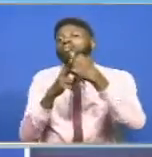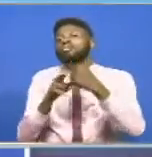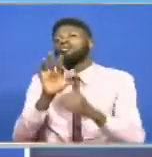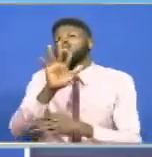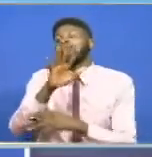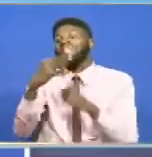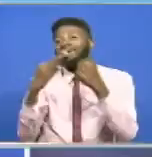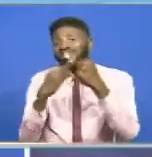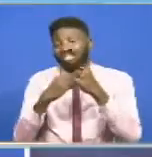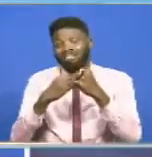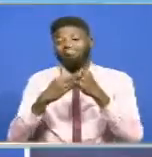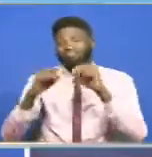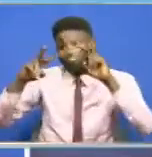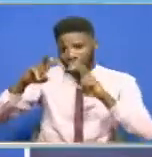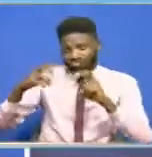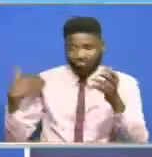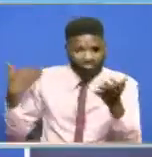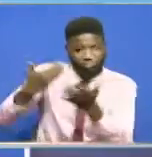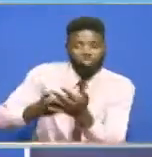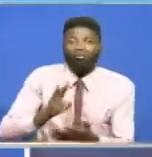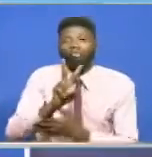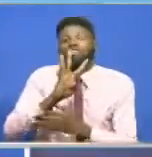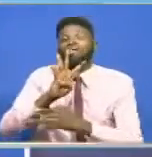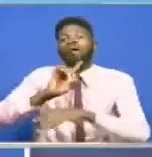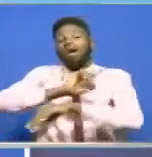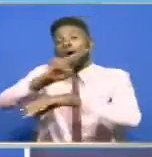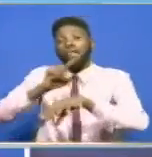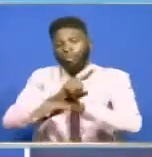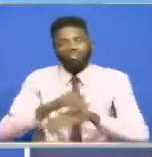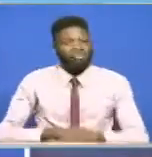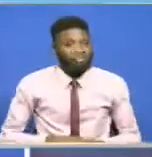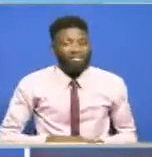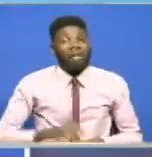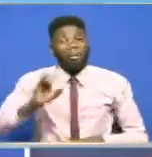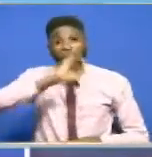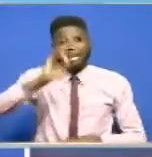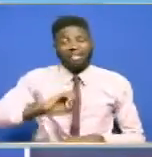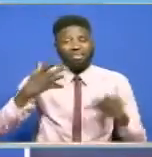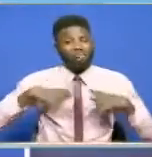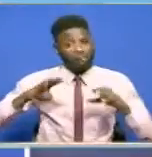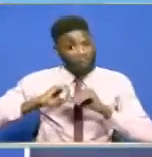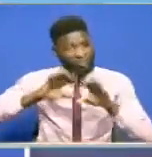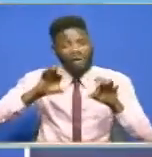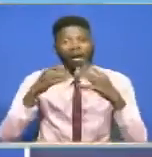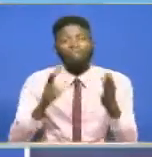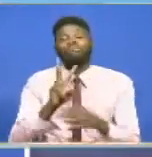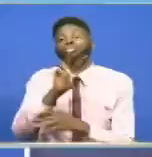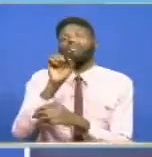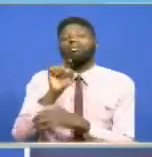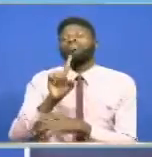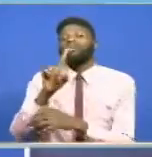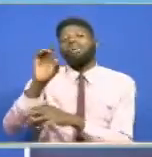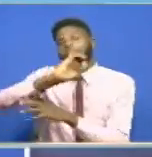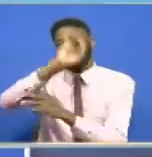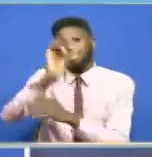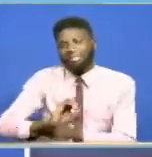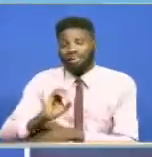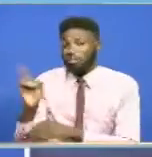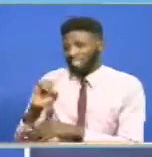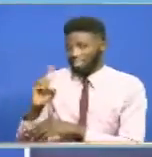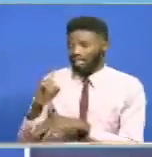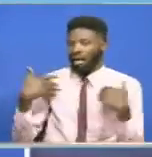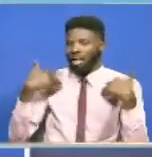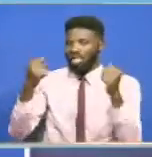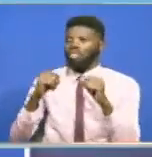4,758 kupimwa katika muda wa saa 24 zilizopita. Kiwango cha maambukizi ya leo ni asilimia 2.1. Wizara ya Afya